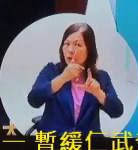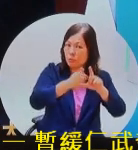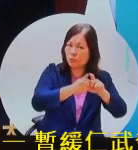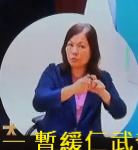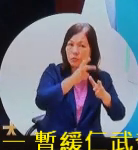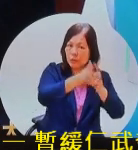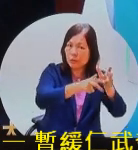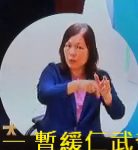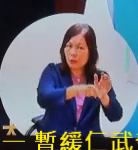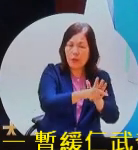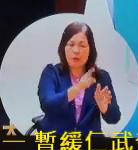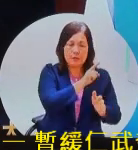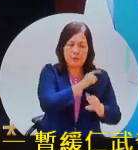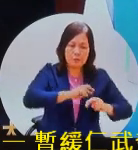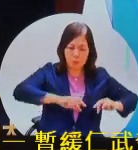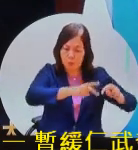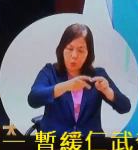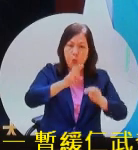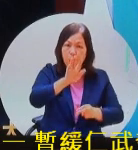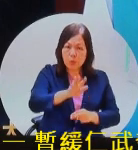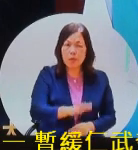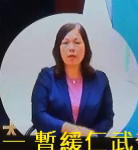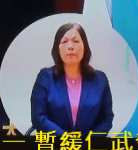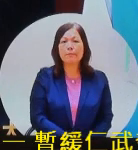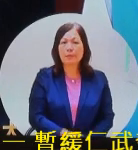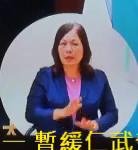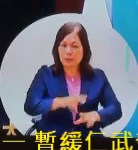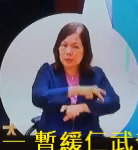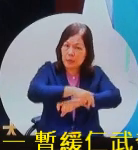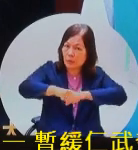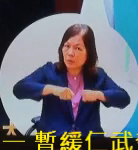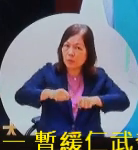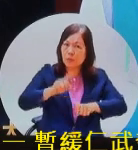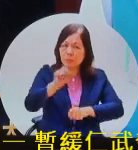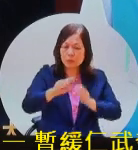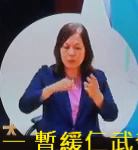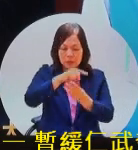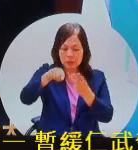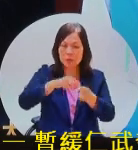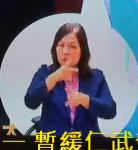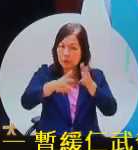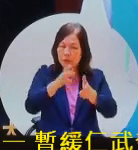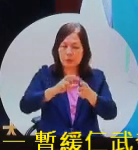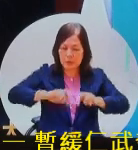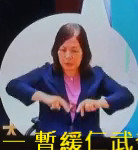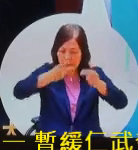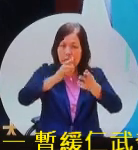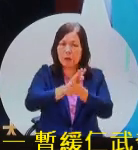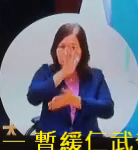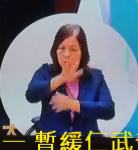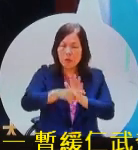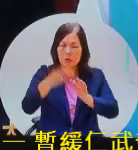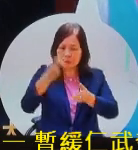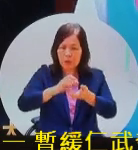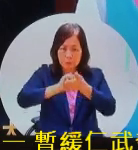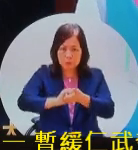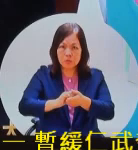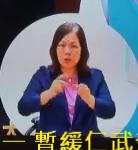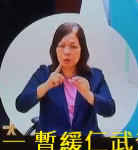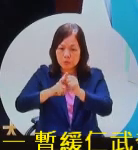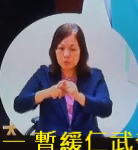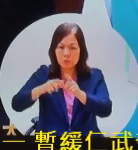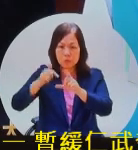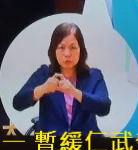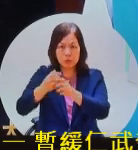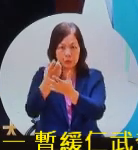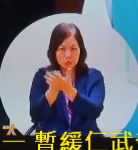自己在整建。那目前的规划是，这三个厂整建之后，再决定中区厂的存位。